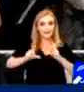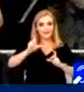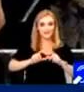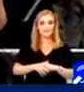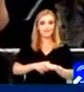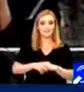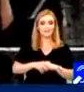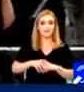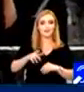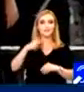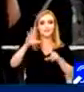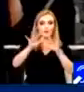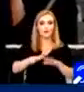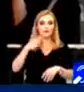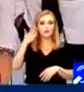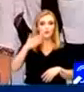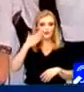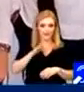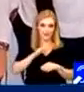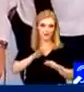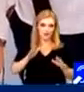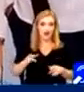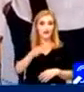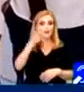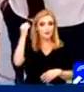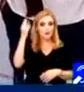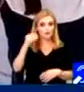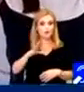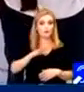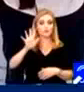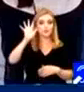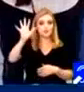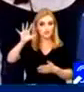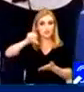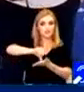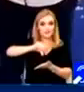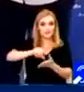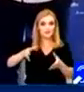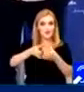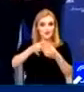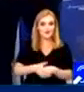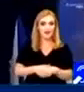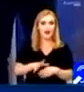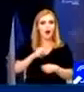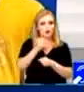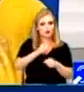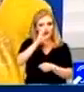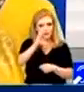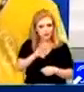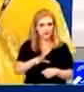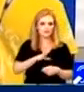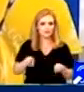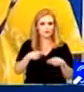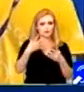Colegiul de Informatică din Hunedoara, România. Republica Moldova a fost reprezentată de o echipă de 5 membri care a lucrat mai bine de 3 luni pentru a